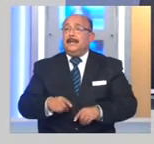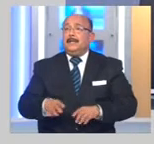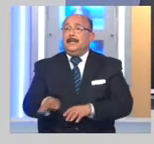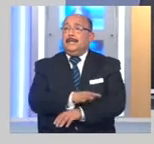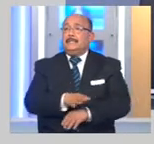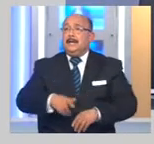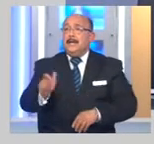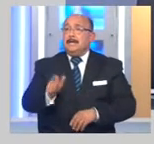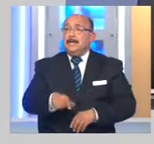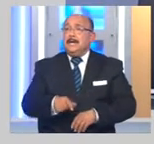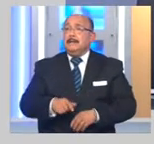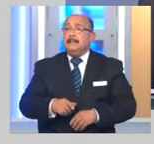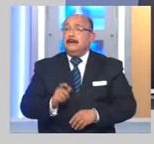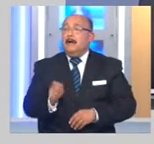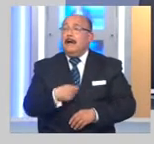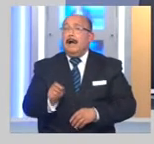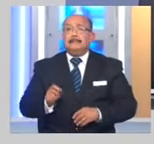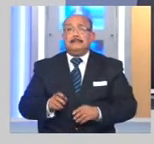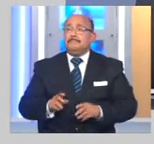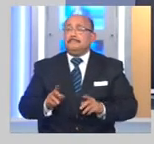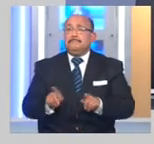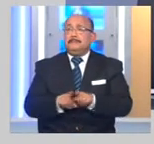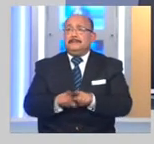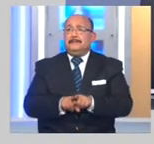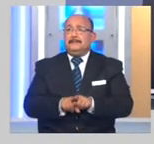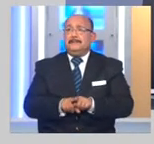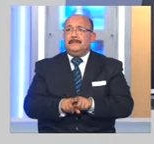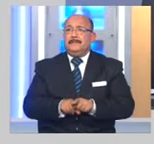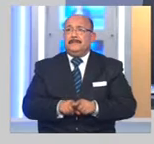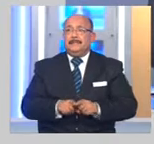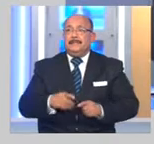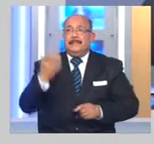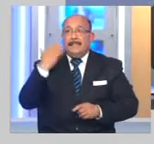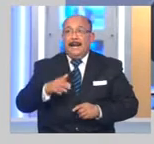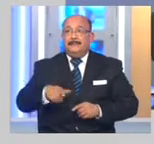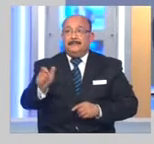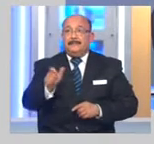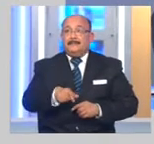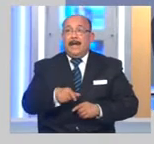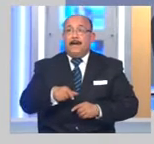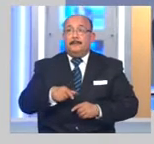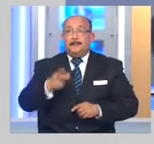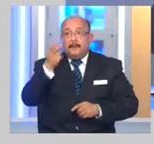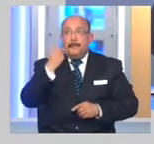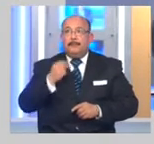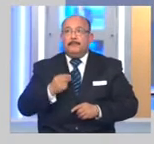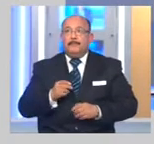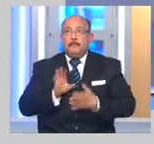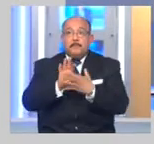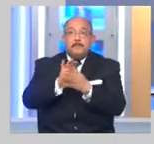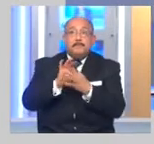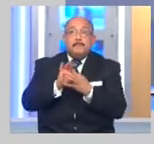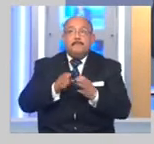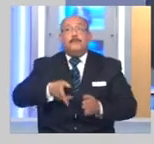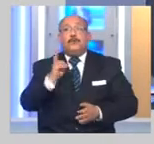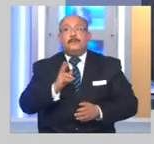بركوب هذه الموجة، وأخطر من هذا أن تقوم بأعمال لم نعرفها، ليست من تقاليد شعبنا هنا في تونس، معناتها اليوم